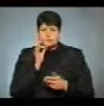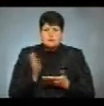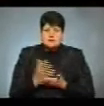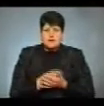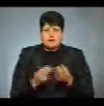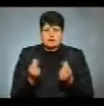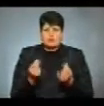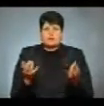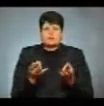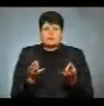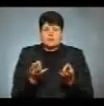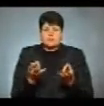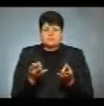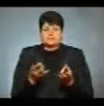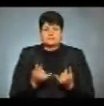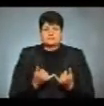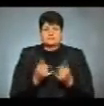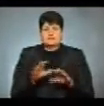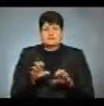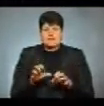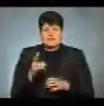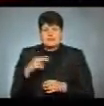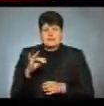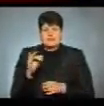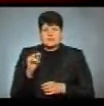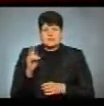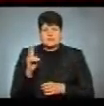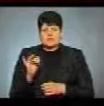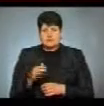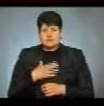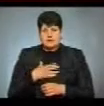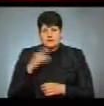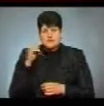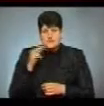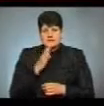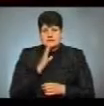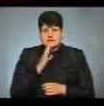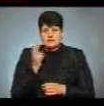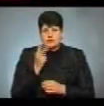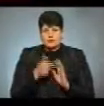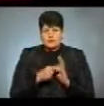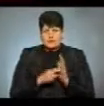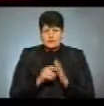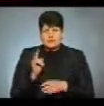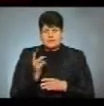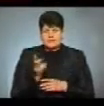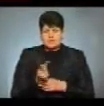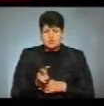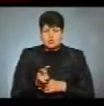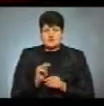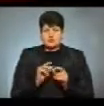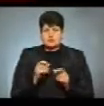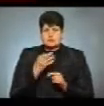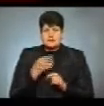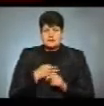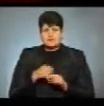гроші на потреби притулку для тварин у Дичкові. У мене тут навчається дівчинка в другому класі. Дитина прийшла зі школи, сказала, і ми